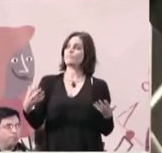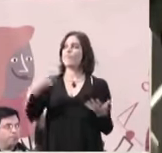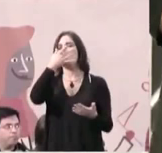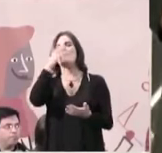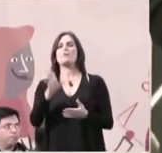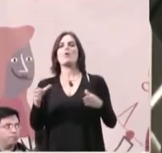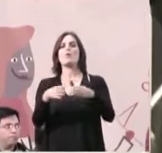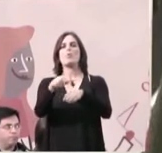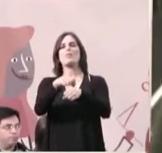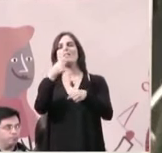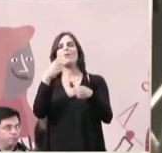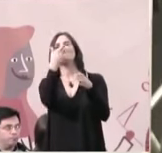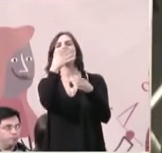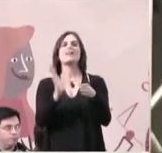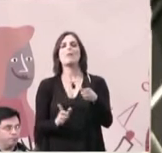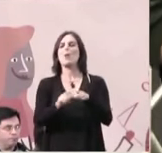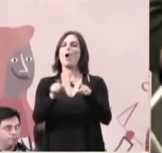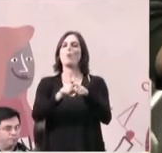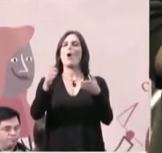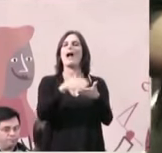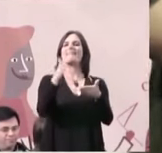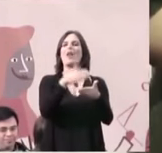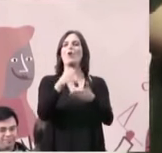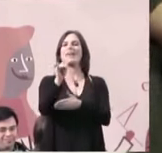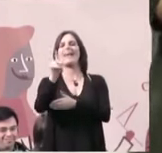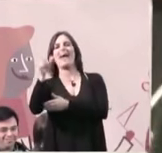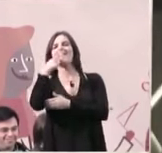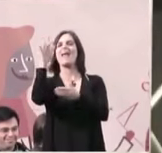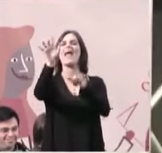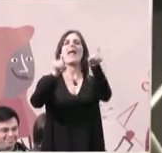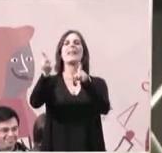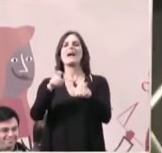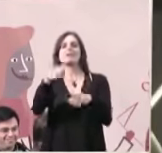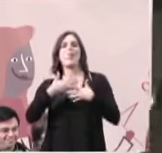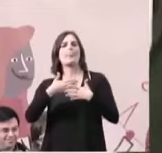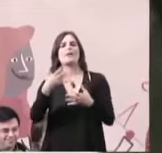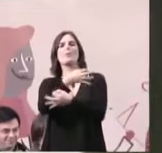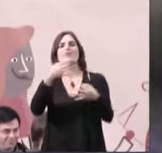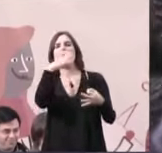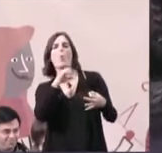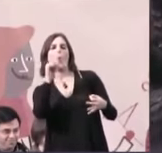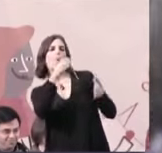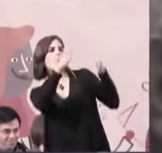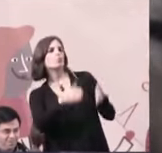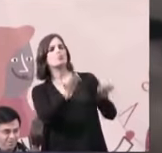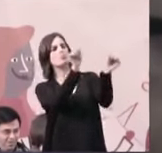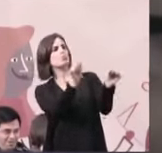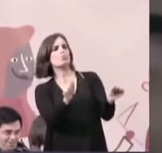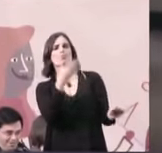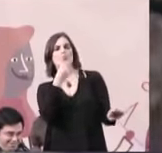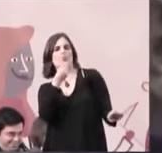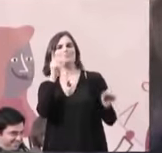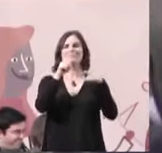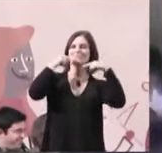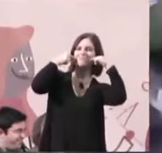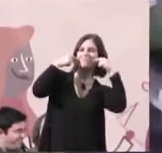sembla un catàleg d'IKEA, escoja usted a su joven candidato. Tots perfectes, preciosos, guapíssims, amb